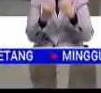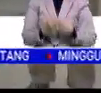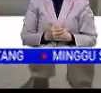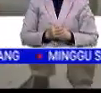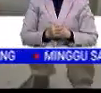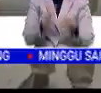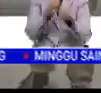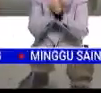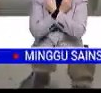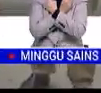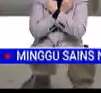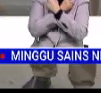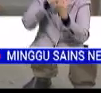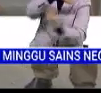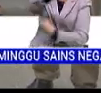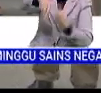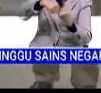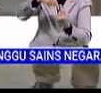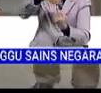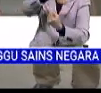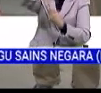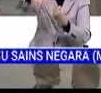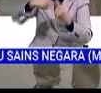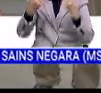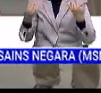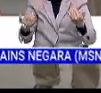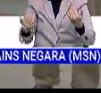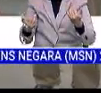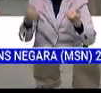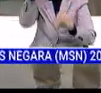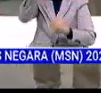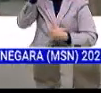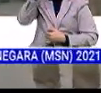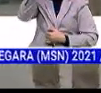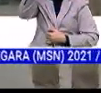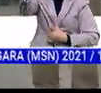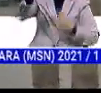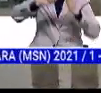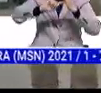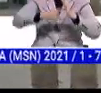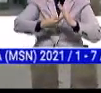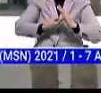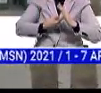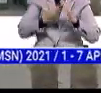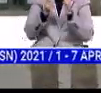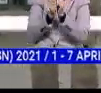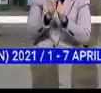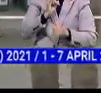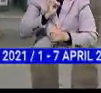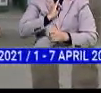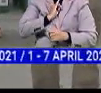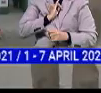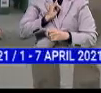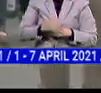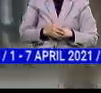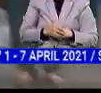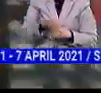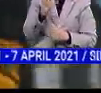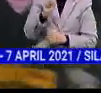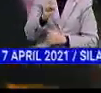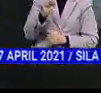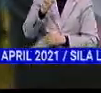Cintai alam sekitar demi masa hadapan bermula dengan saya. Sazwani